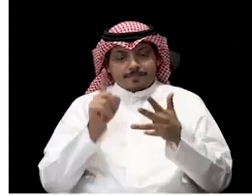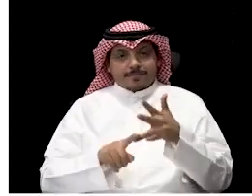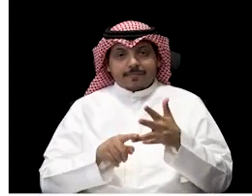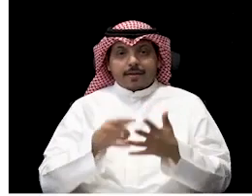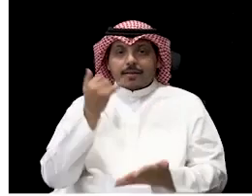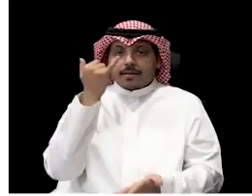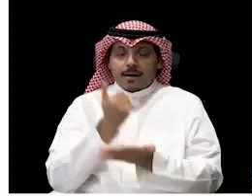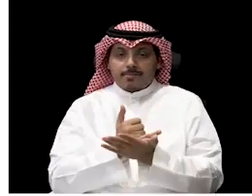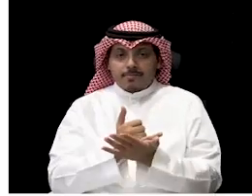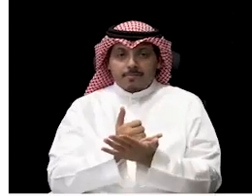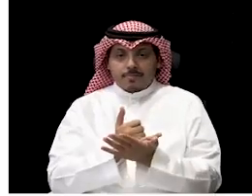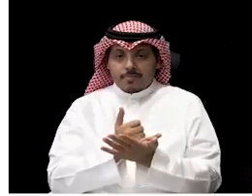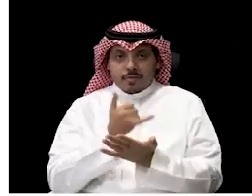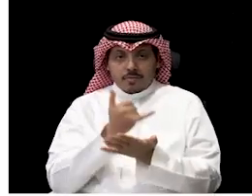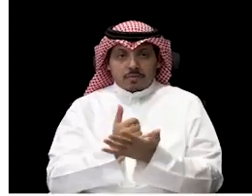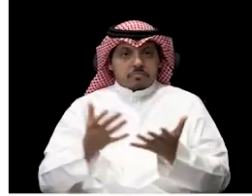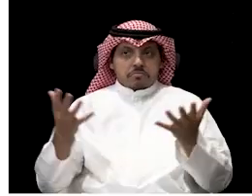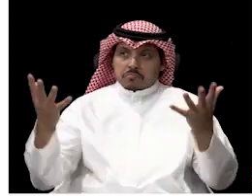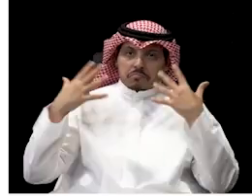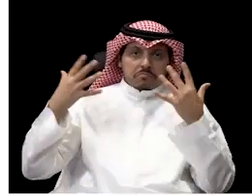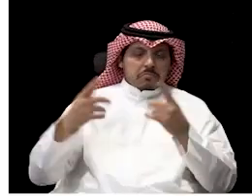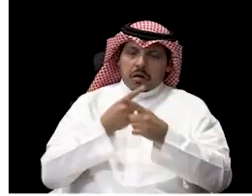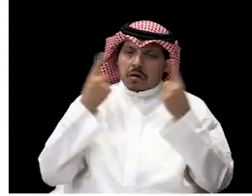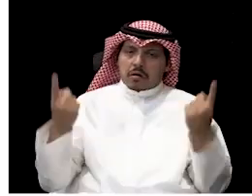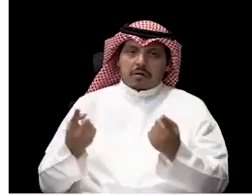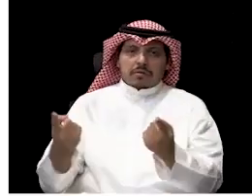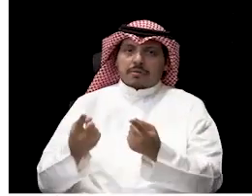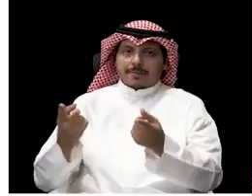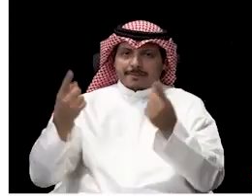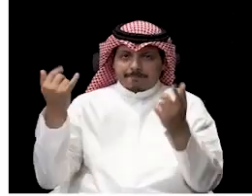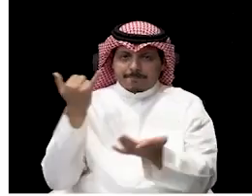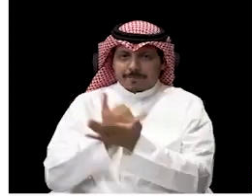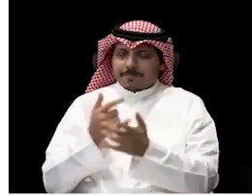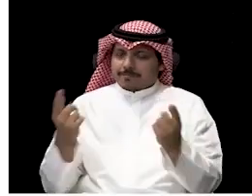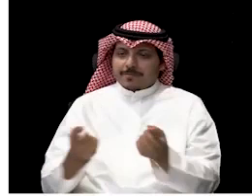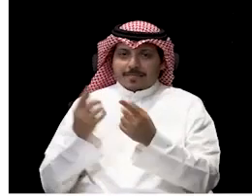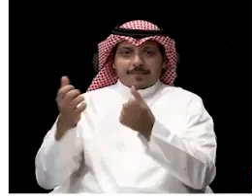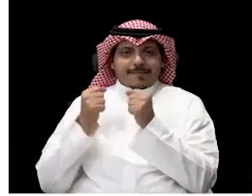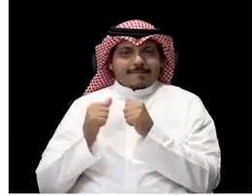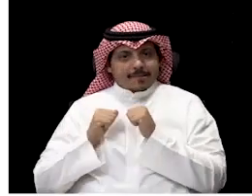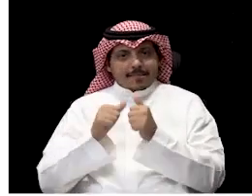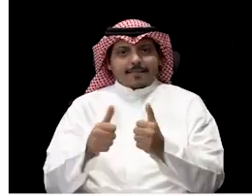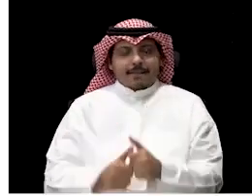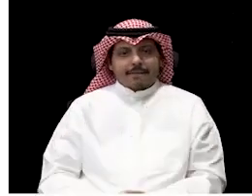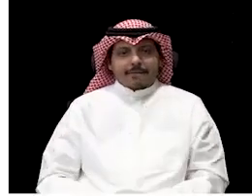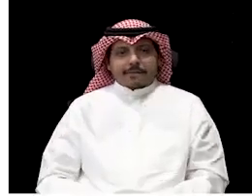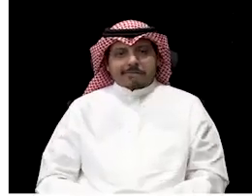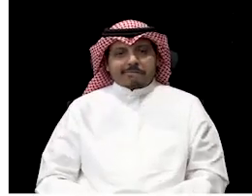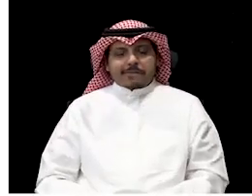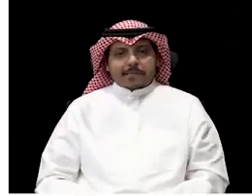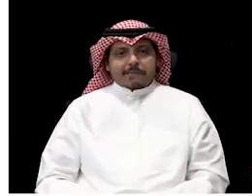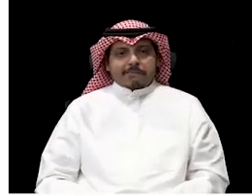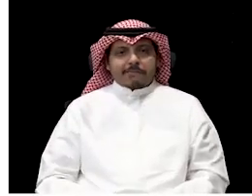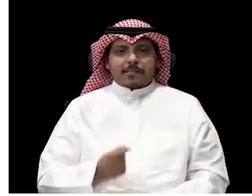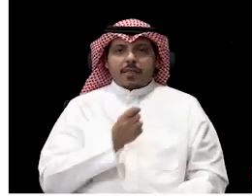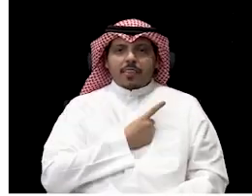متحمل للمسؤولية الذاتية بالإضافة إلى المسؤولية الاجتماعية، تكون صاحب ماذا؟ صاحب مسؤولية.